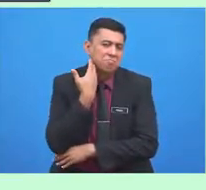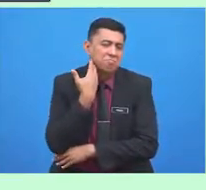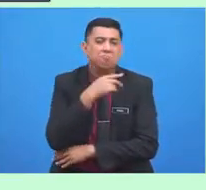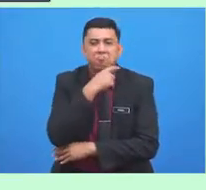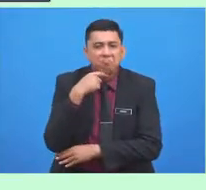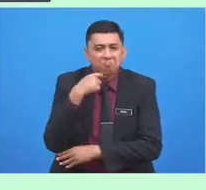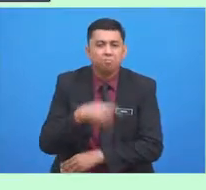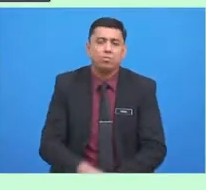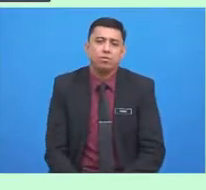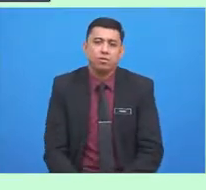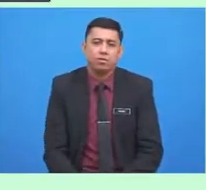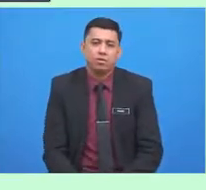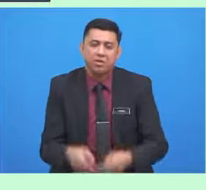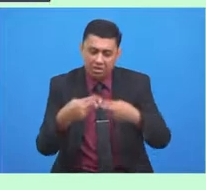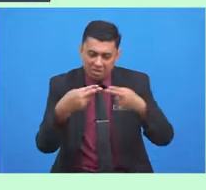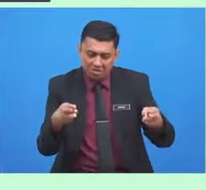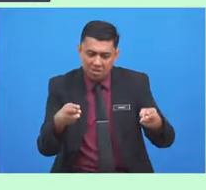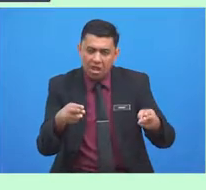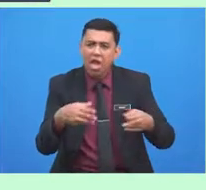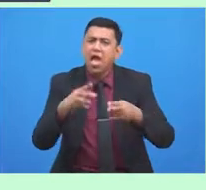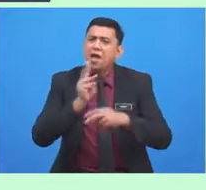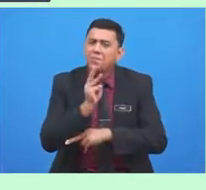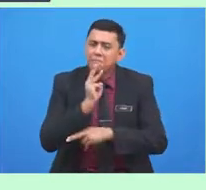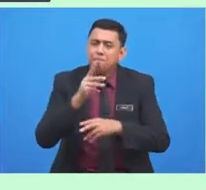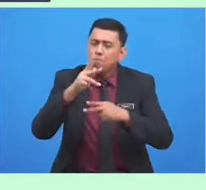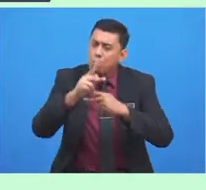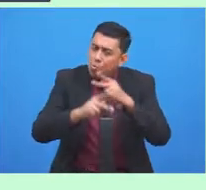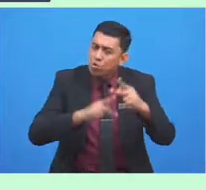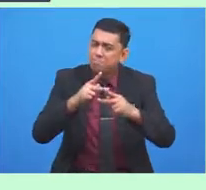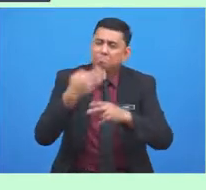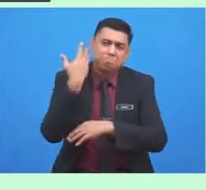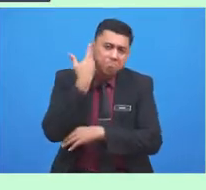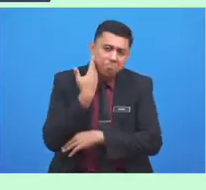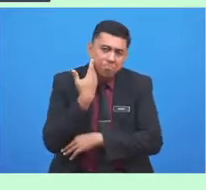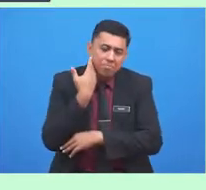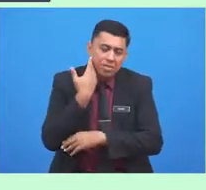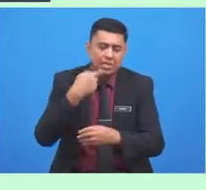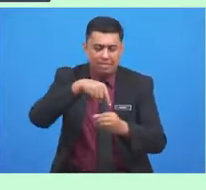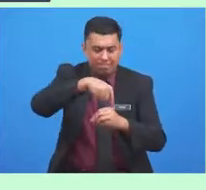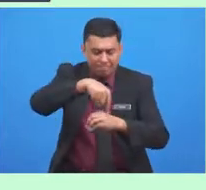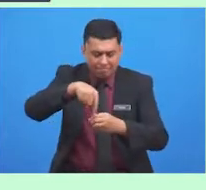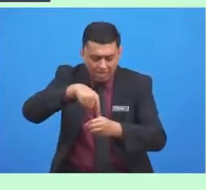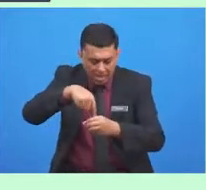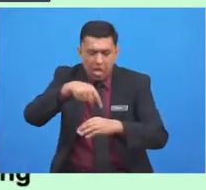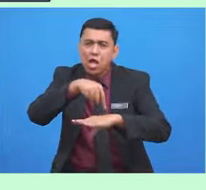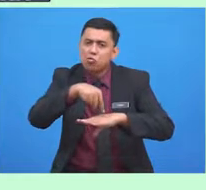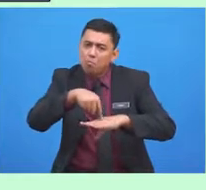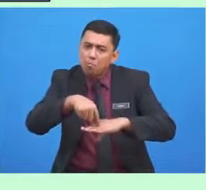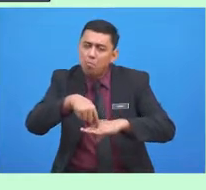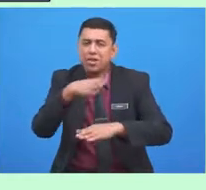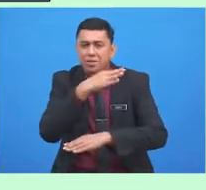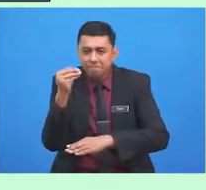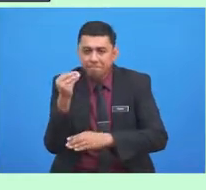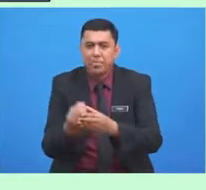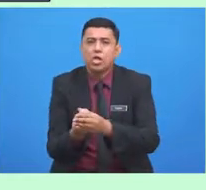kehilangan air melalui proses pepeluhan dari liang-liang stoma dan tumbuh-tumbuhan. Sejat